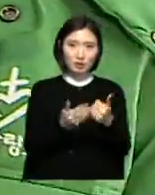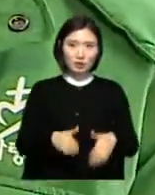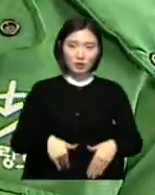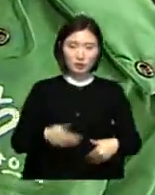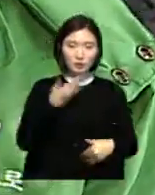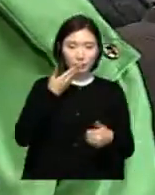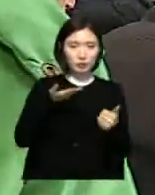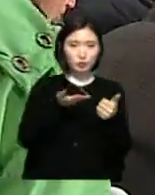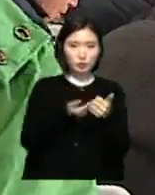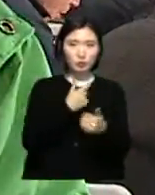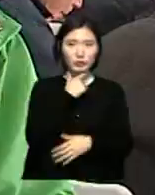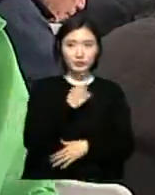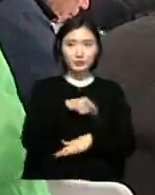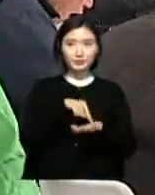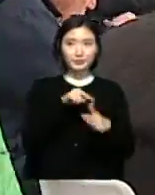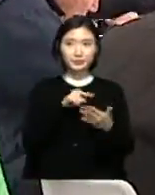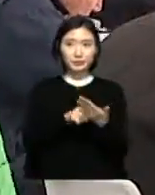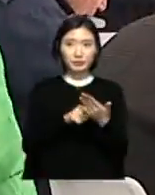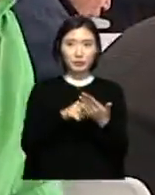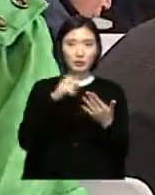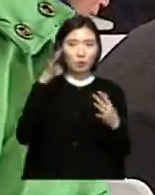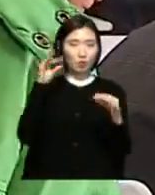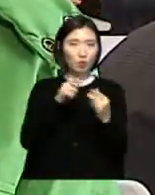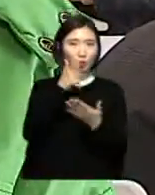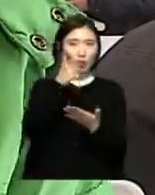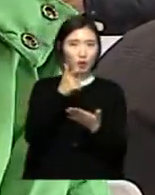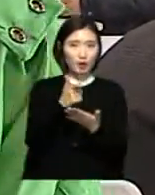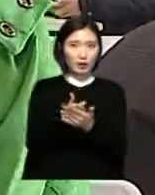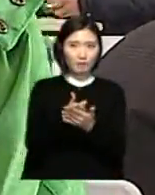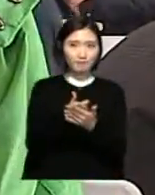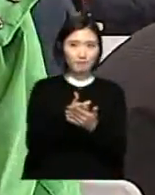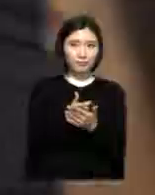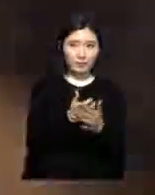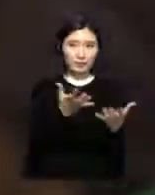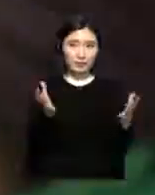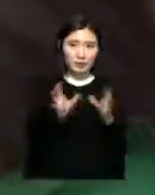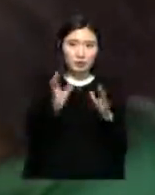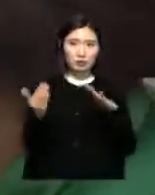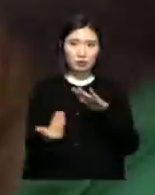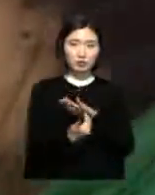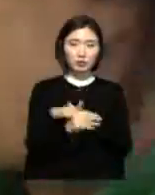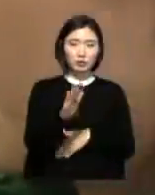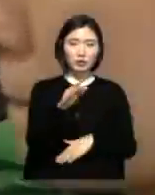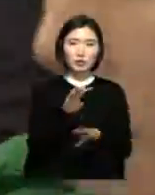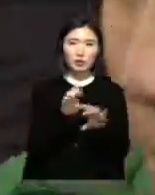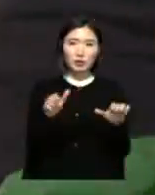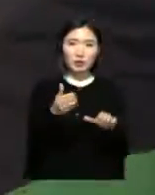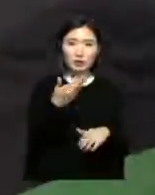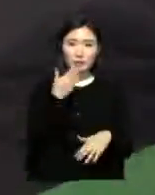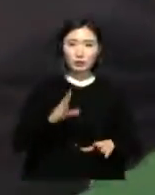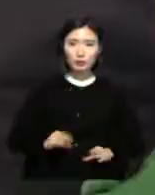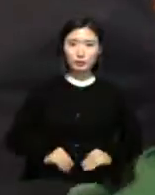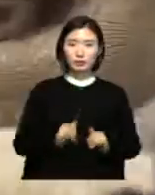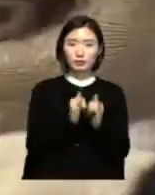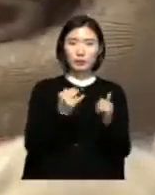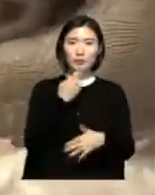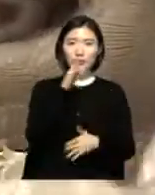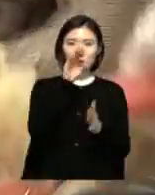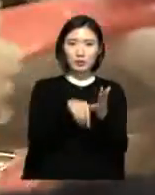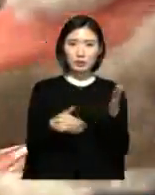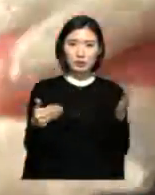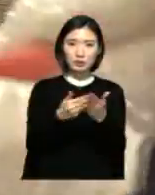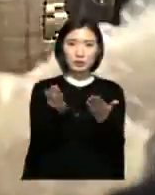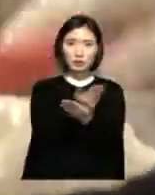싶다는 그 마음이 공감대가 형성이 돼서 이루어지는 거죠. 이 땅에 밥 굶는 사람이 없을 때까지